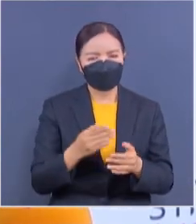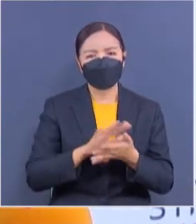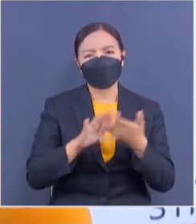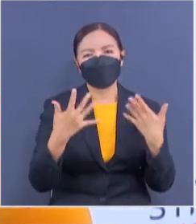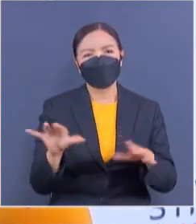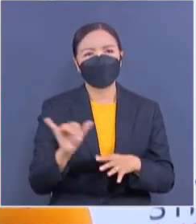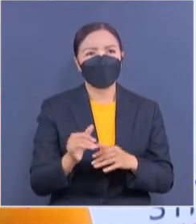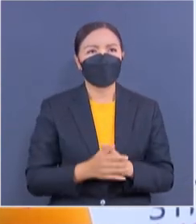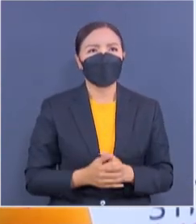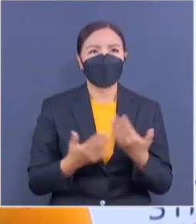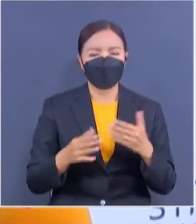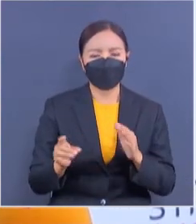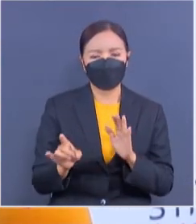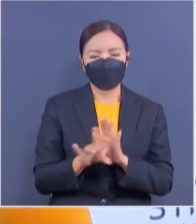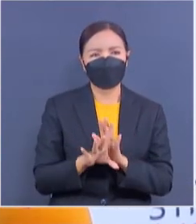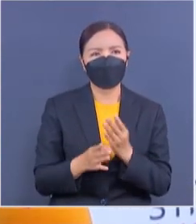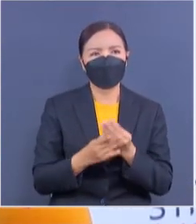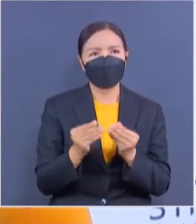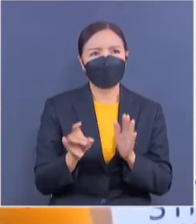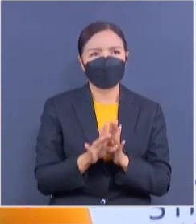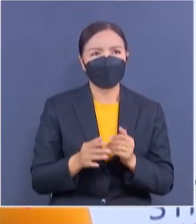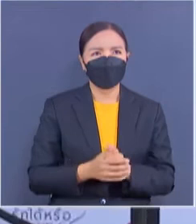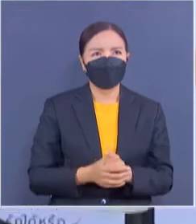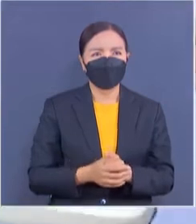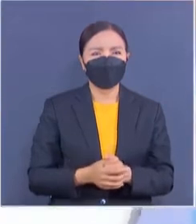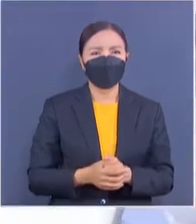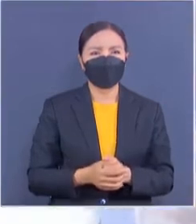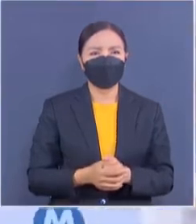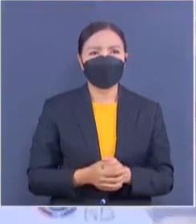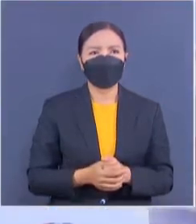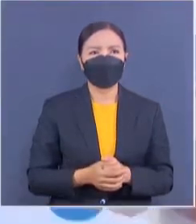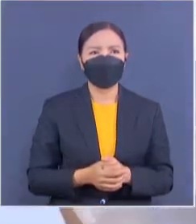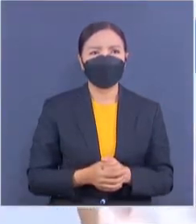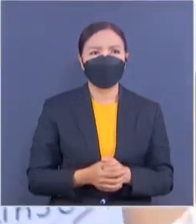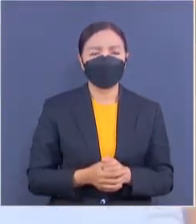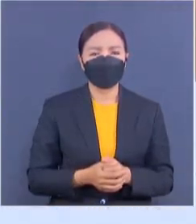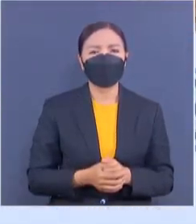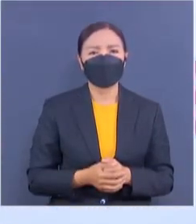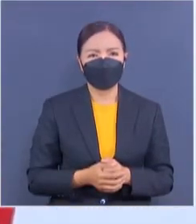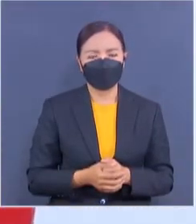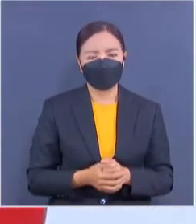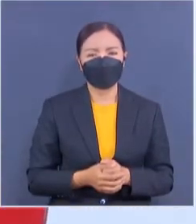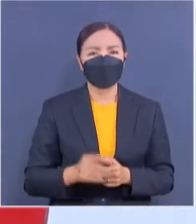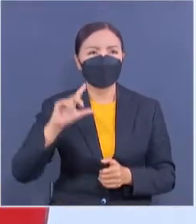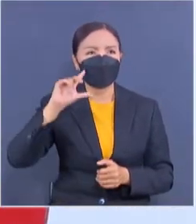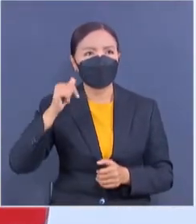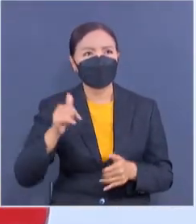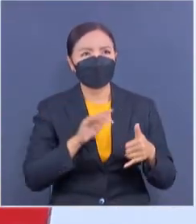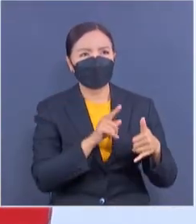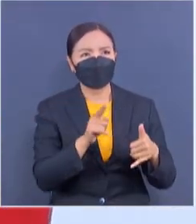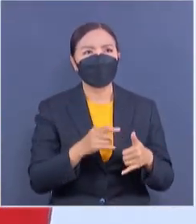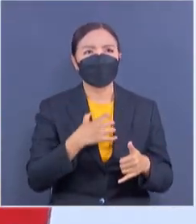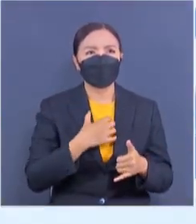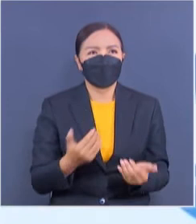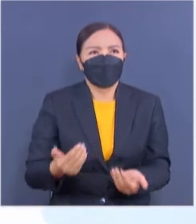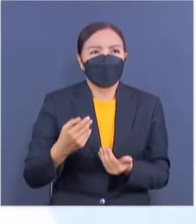เขาบอกเขาไว้ว่าขออาทิตย์สุดท้ายว่าไม่รู้จะเอาเข้าหรือเอาออก ส่วนเรื่องทายาทที่ดาดแม่น้อยแม่ของคุณหญิงรัฐานะคะก็อยากจะอุ้ม